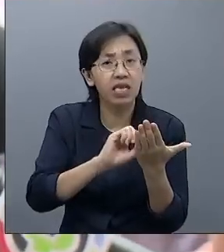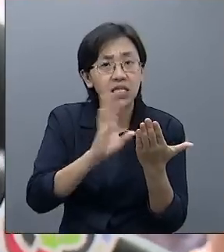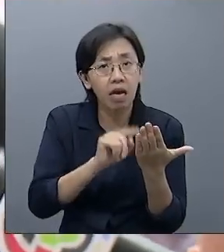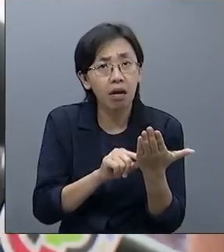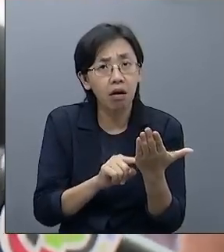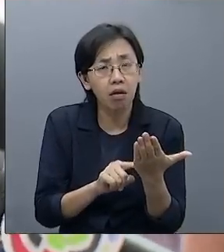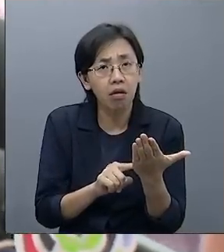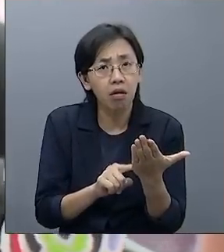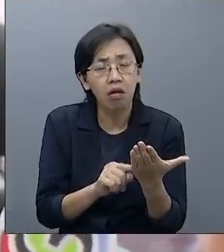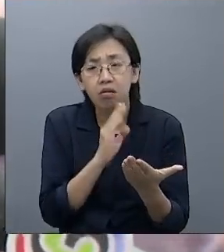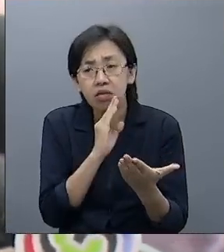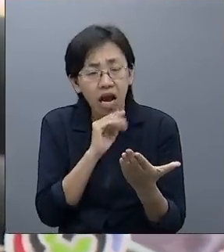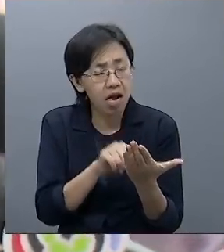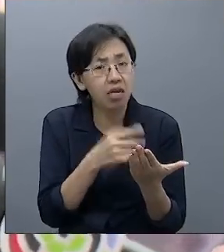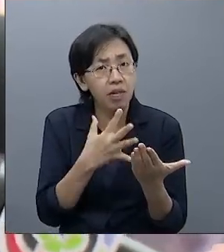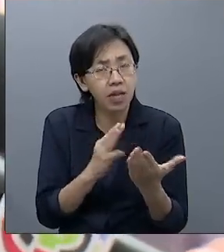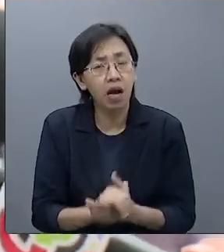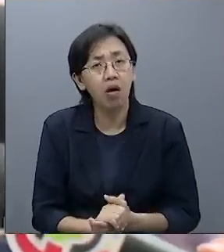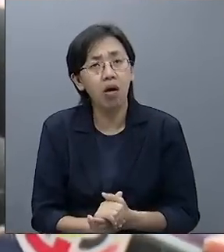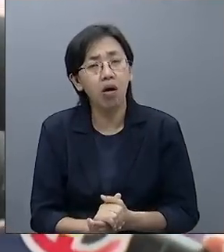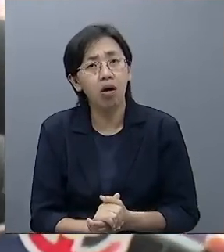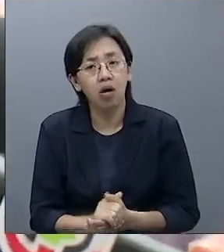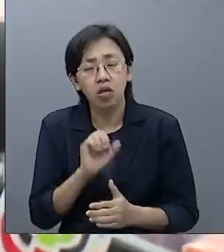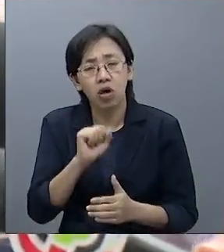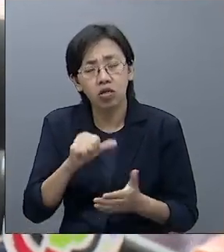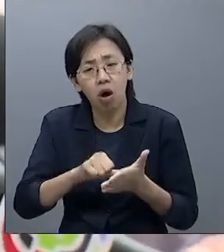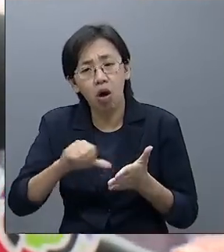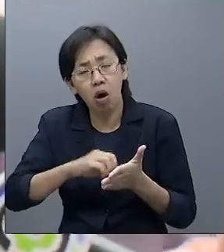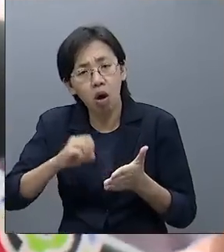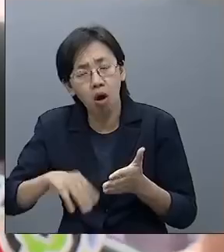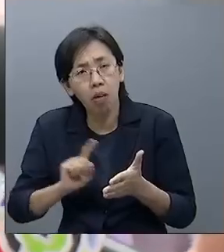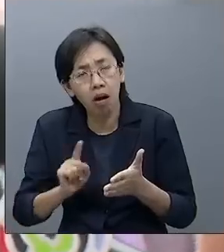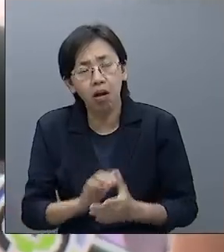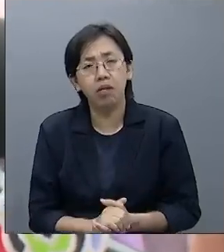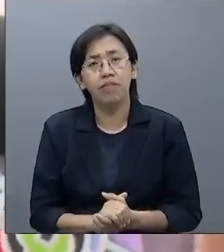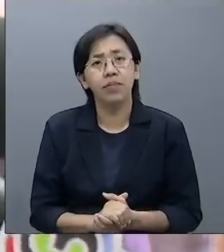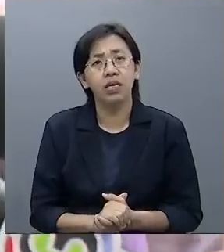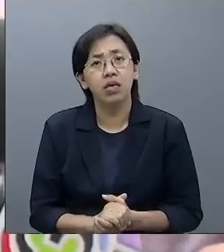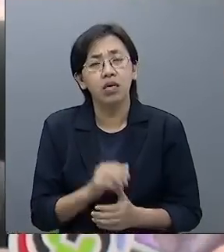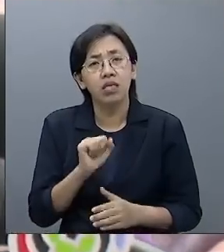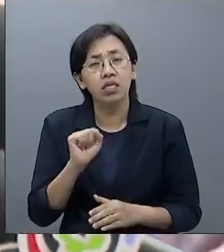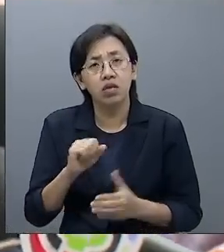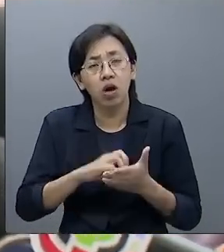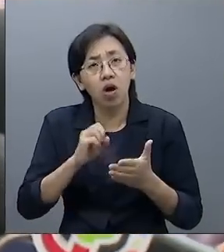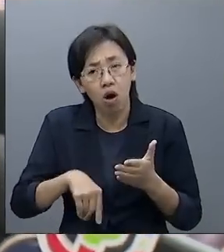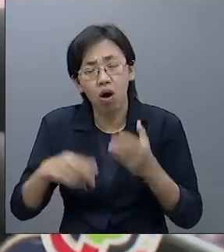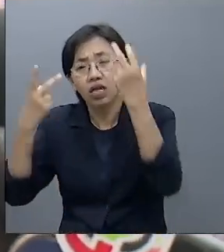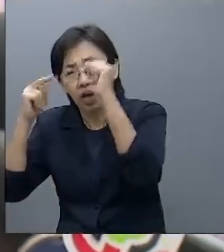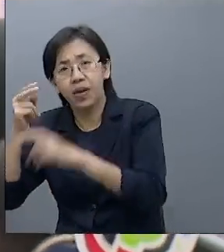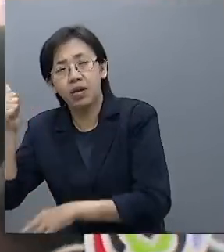ช้ว่าจึงพ้นจากความเป็นส.ส.ถ้าพ้นจากความเป็นส.ส.มันก็ยังเป็นนายก